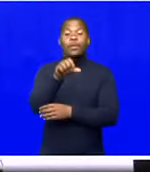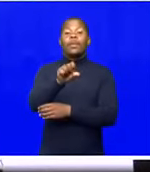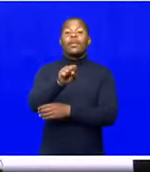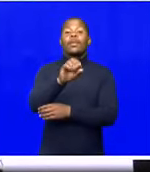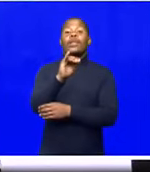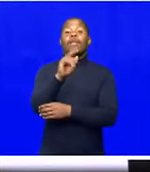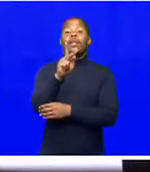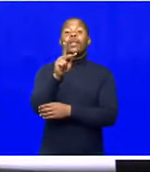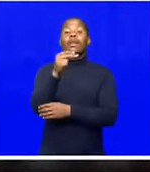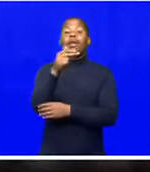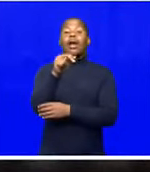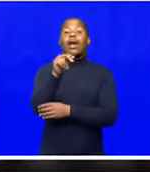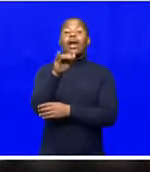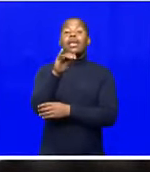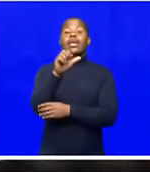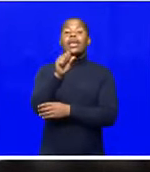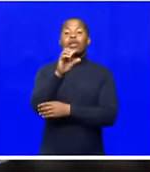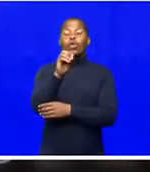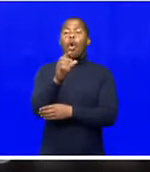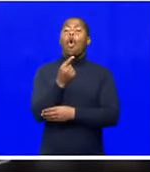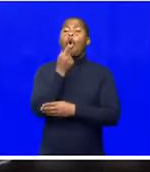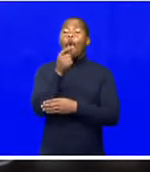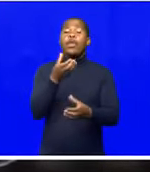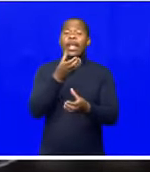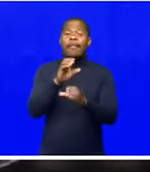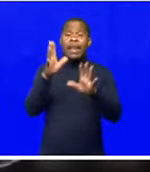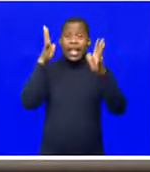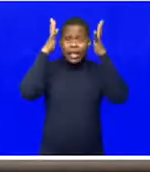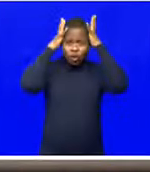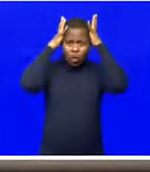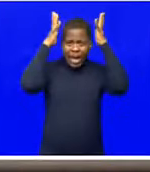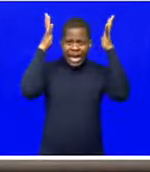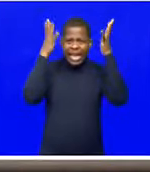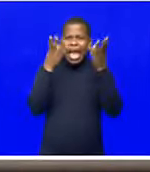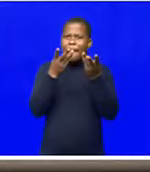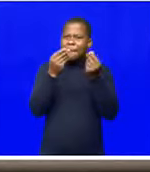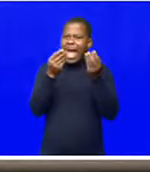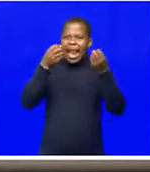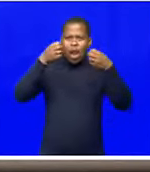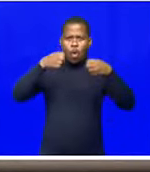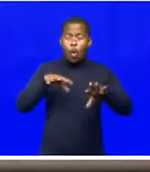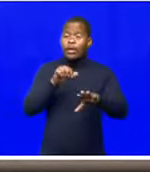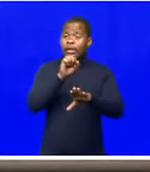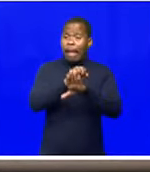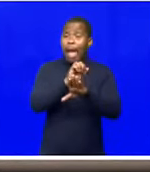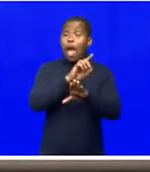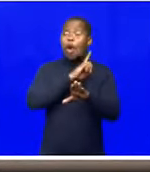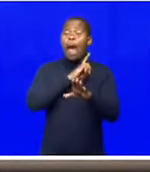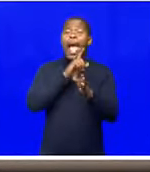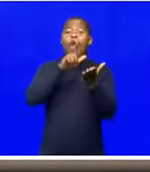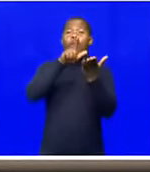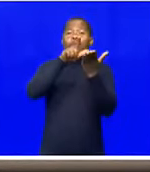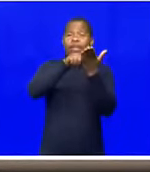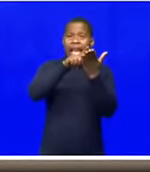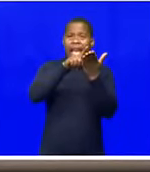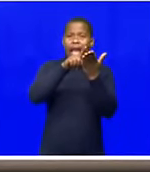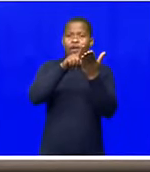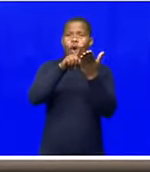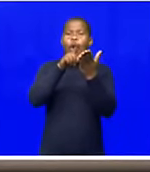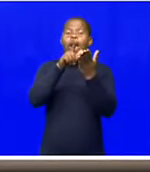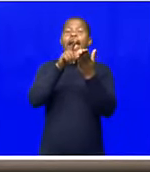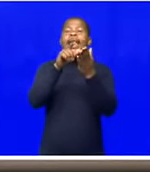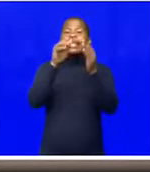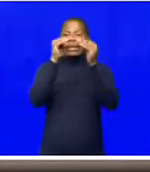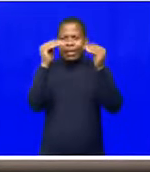umthetho wetindiza takuleli ukuthi ungekho ezingeni la kemhlaba uyo nje le aerospace and aviation industry